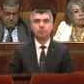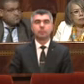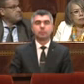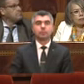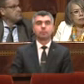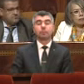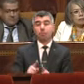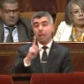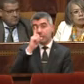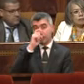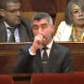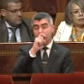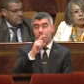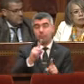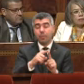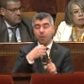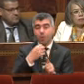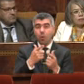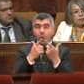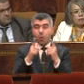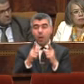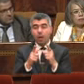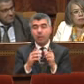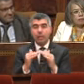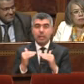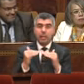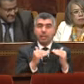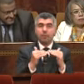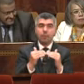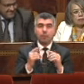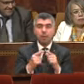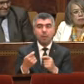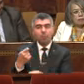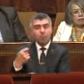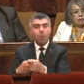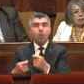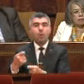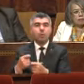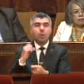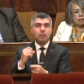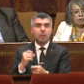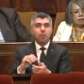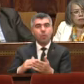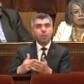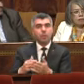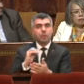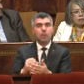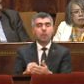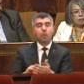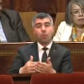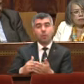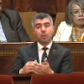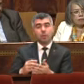صعيبة السيدة الوزيرة إلا كان هضرنا في اللغة وأنت كتهضري في اللغة. أنا سولتك على التجار الصغار. التاجر الصغير بالنسبة لي أنا اللي جاي من شيشاوا